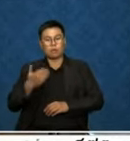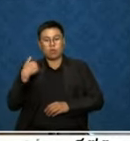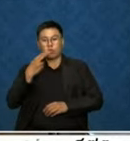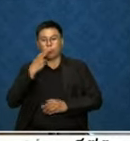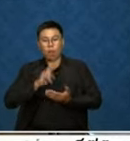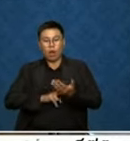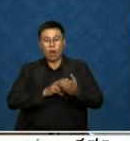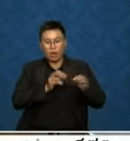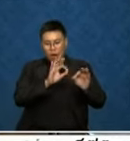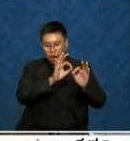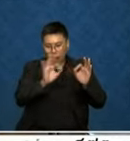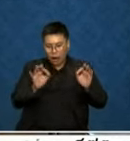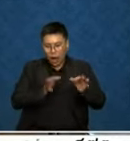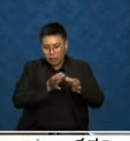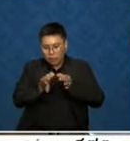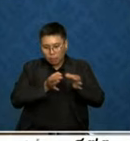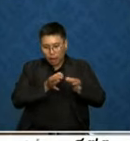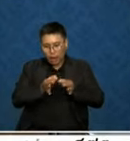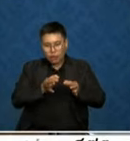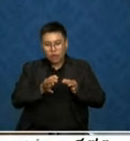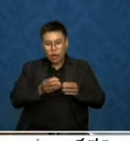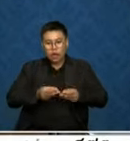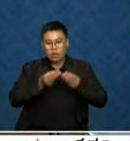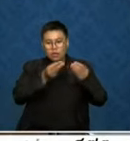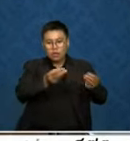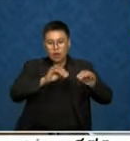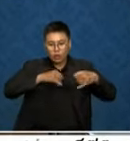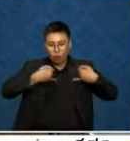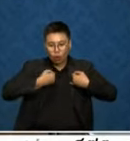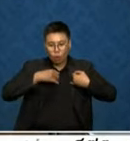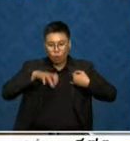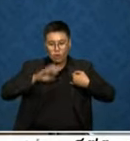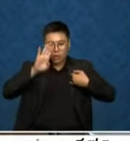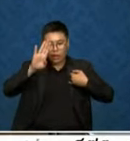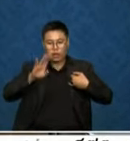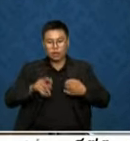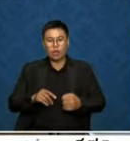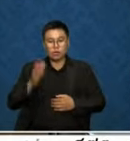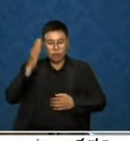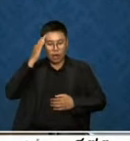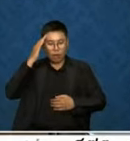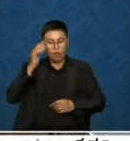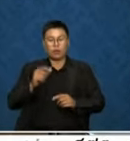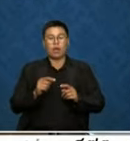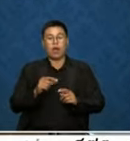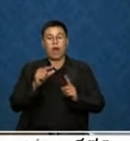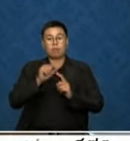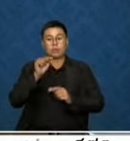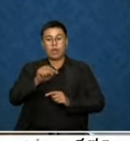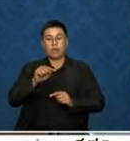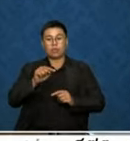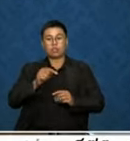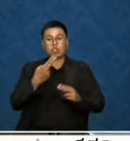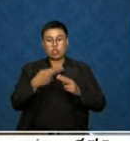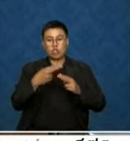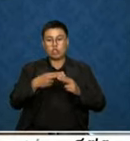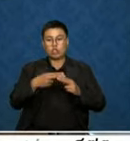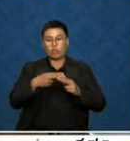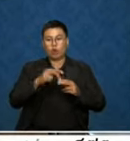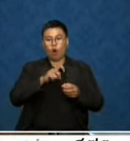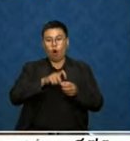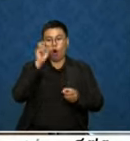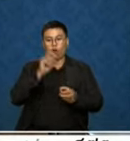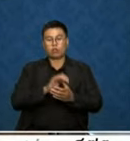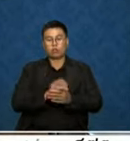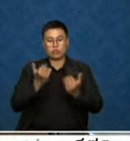ลให้กับผู้ประกอบการนะครับทราบภายใน7วันนับแต่มีคำสั่งเพิกถอนครับกรณีนี้สคบ